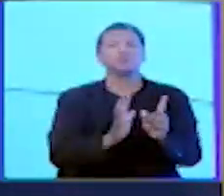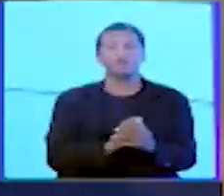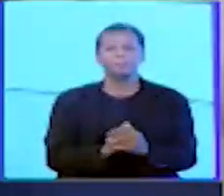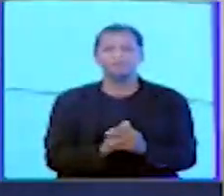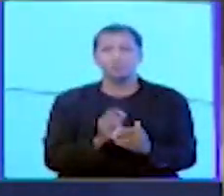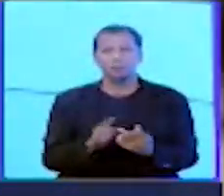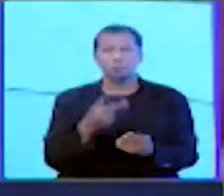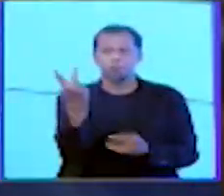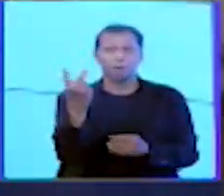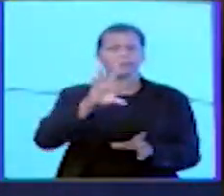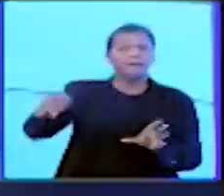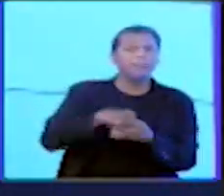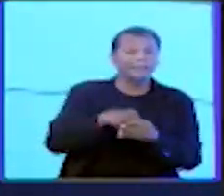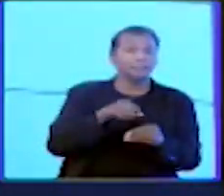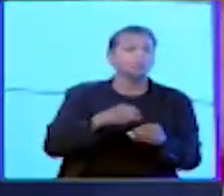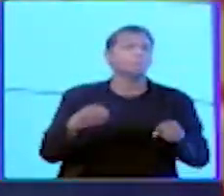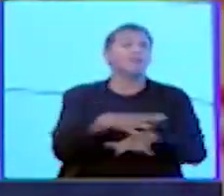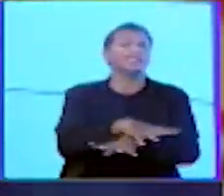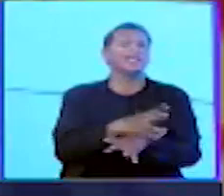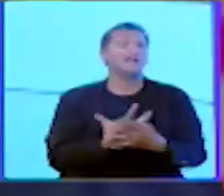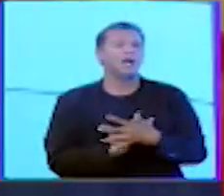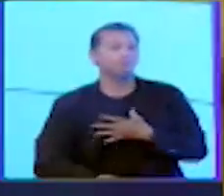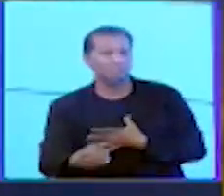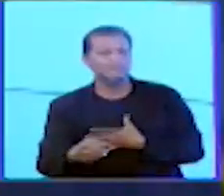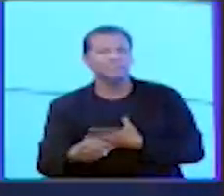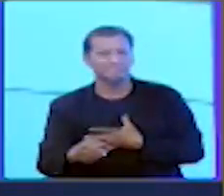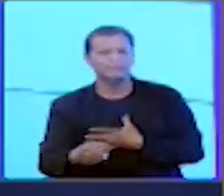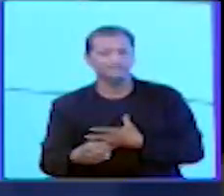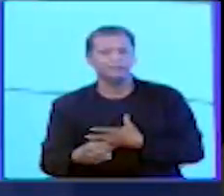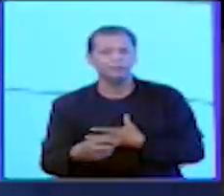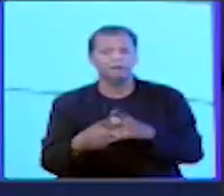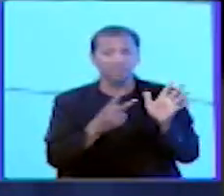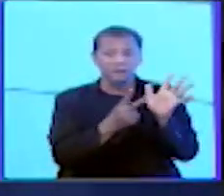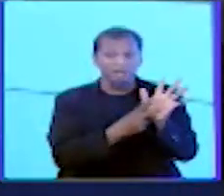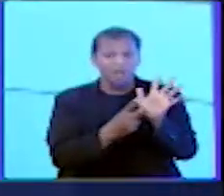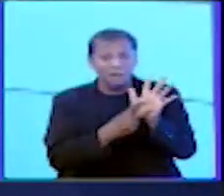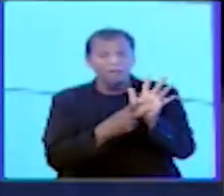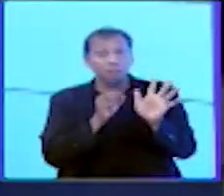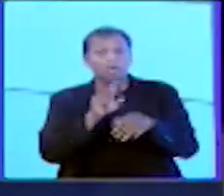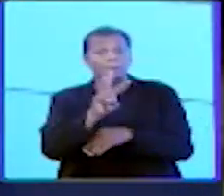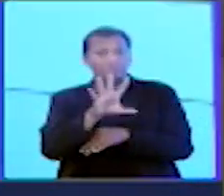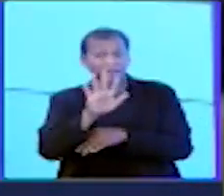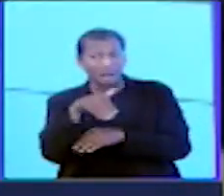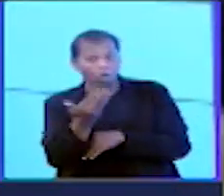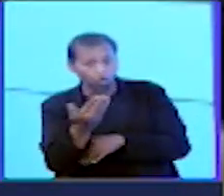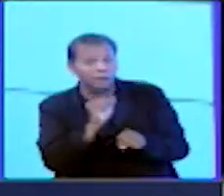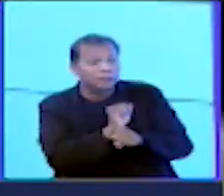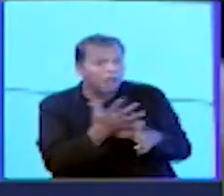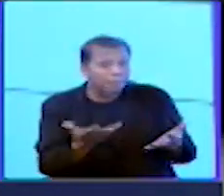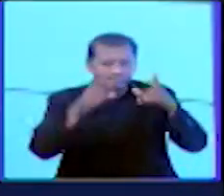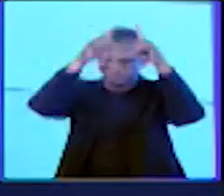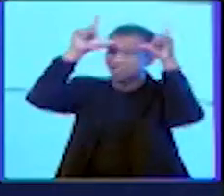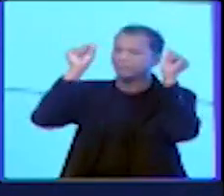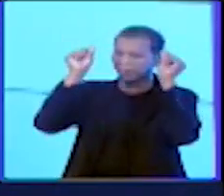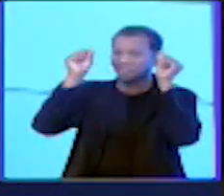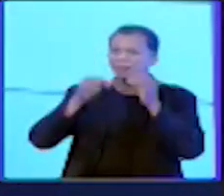ilegal. Tersangka yaitu NN, 53 tahun, yang berprofesi sebagai bidan. ER, 38